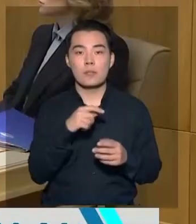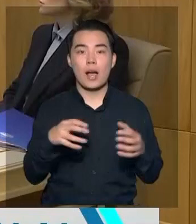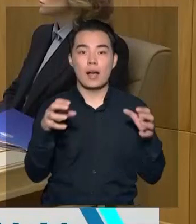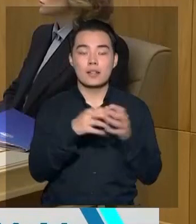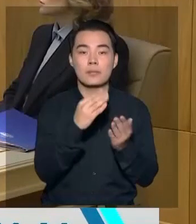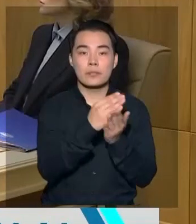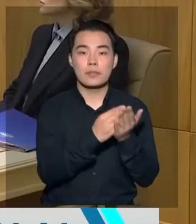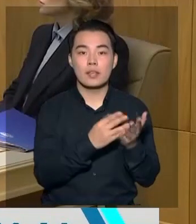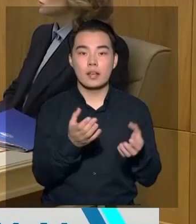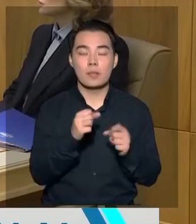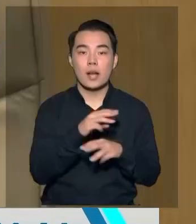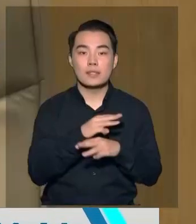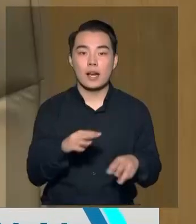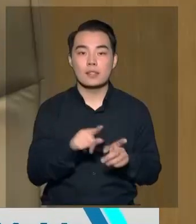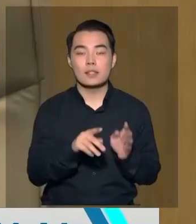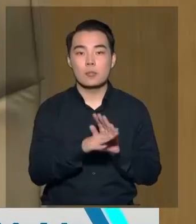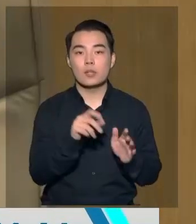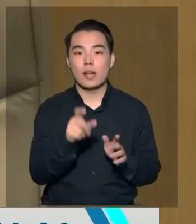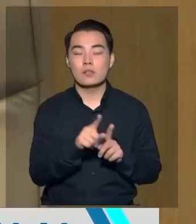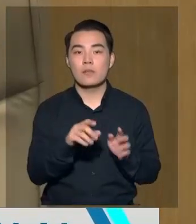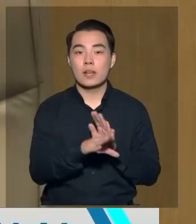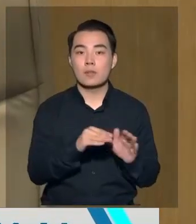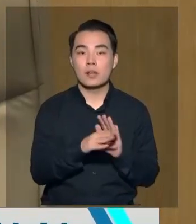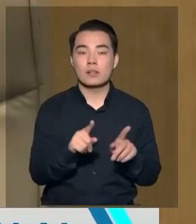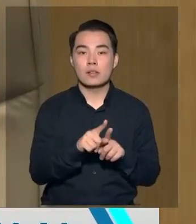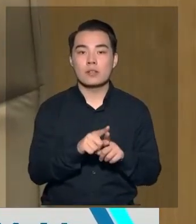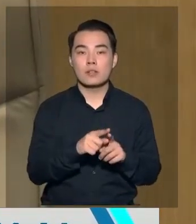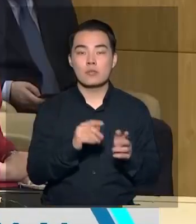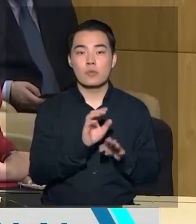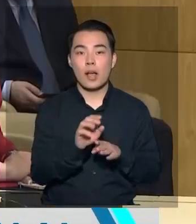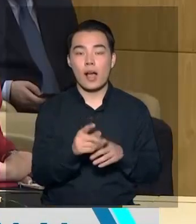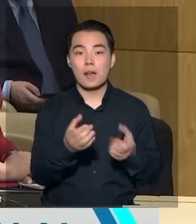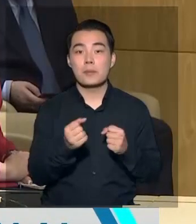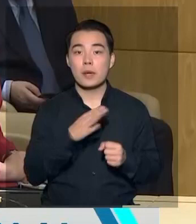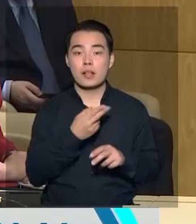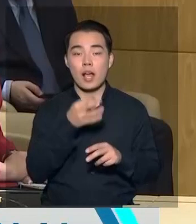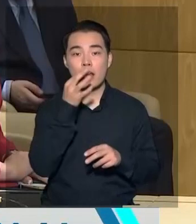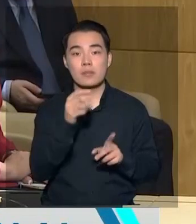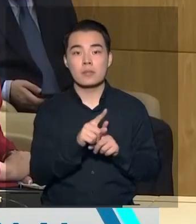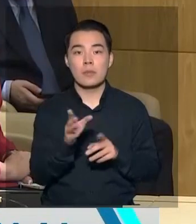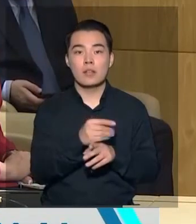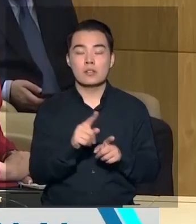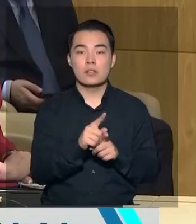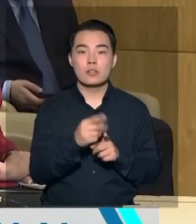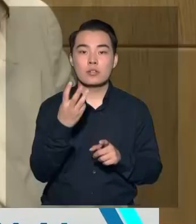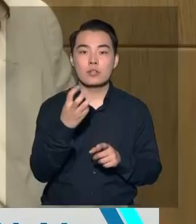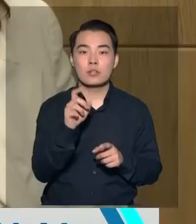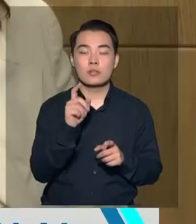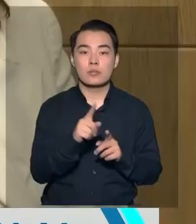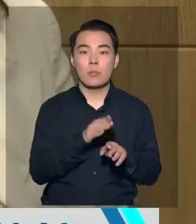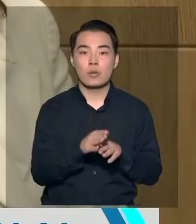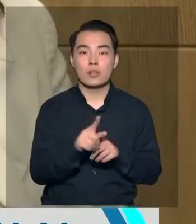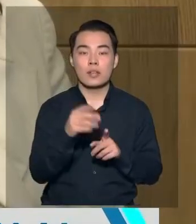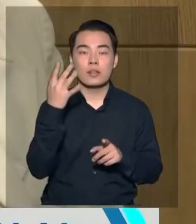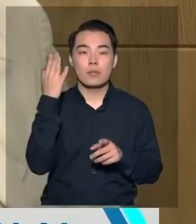партиялық тізіммен өтетін мәслихат депутаттарының сайлауына ресми жолдама алды деген сөз. Айта кетейік, дүбірлі доданы 300-ден аса